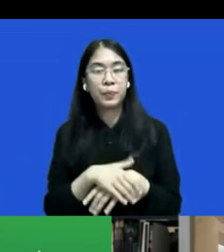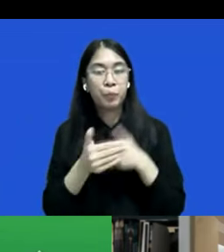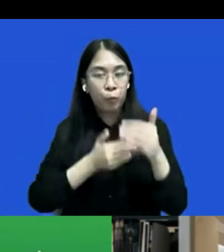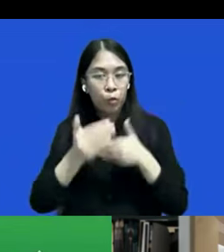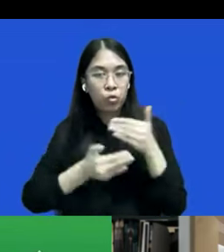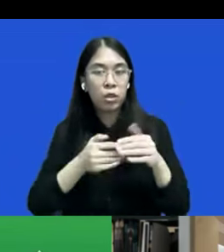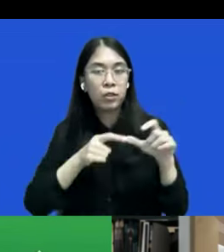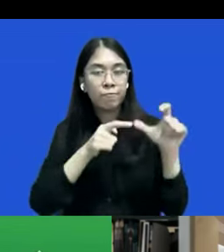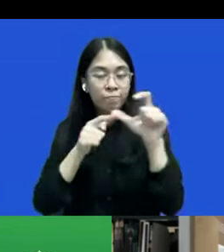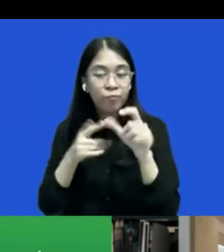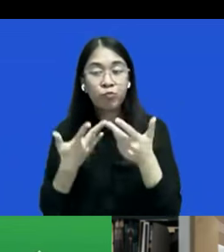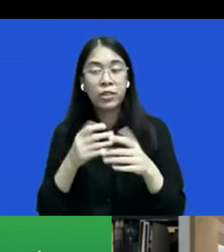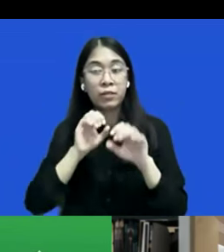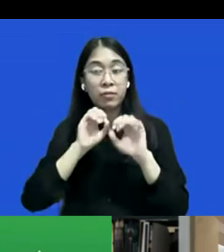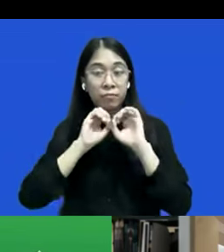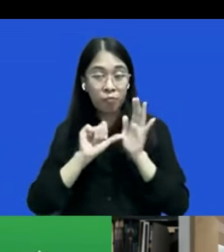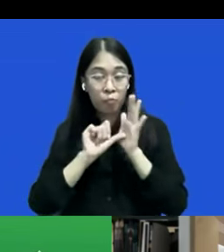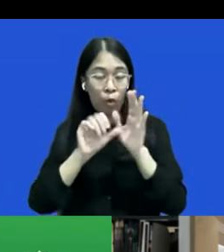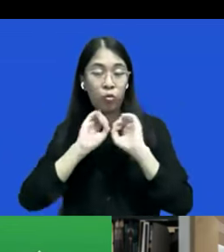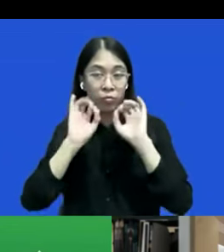penyidikan bisa menjawab bantu jawab.